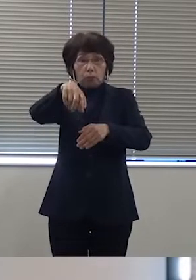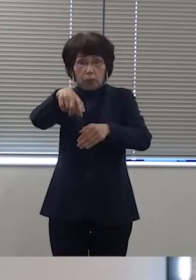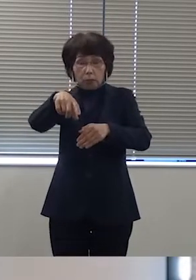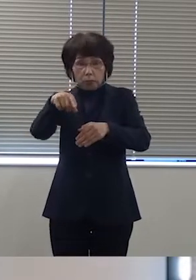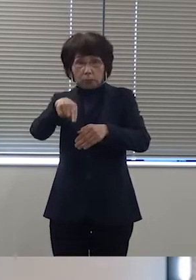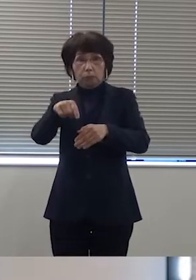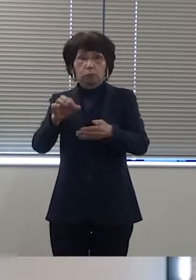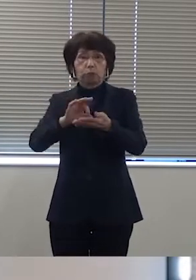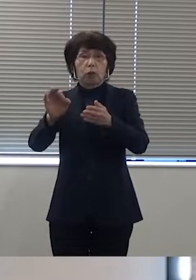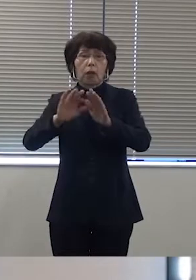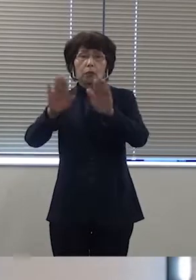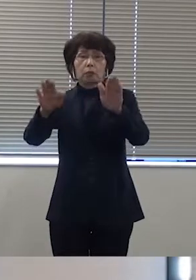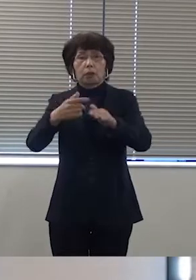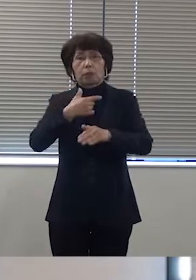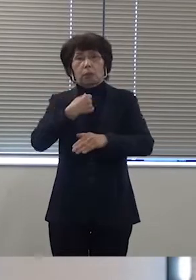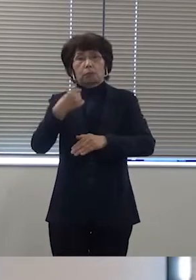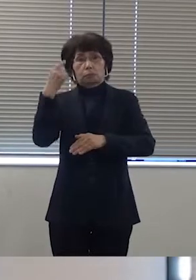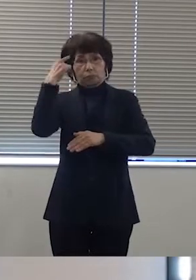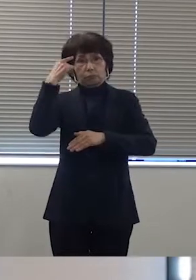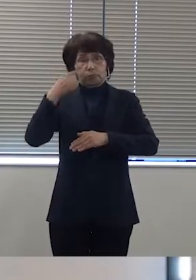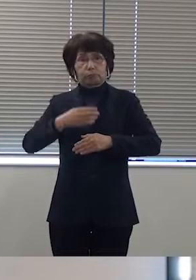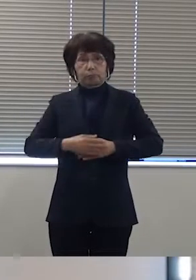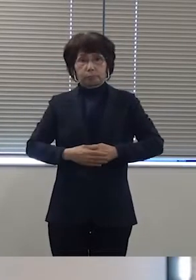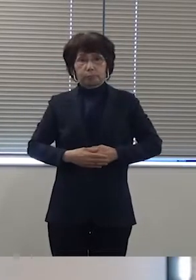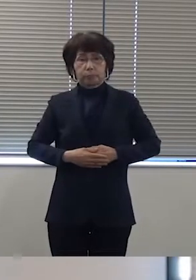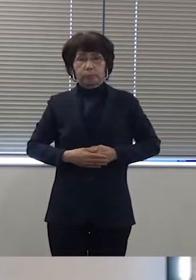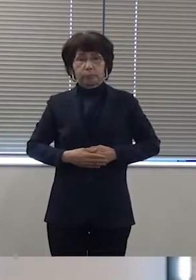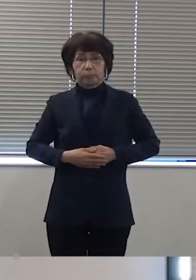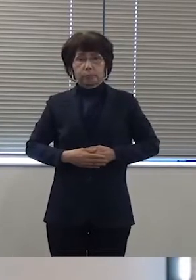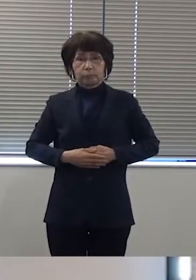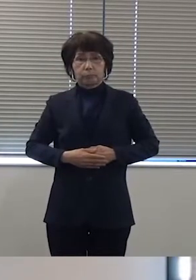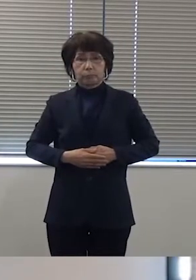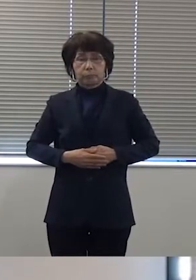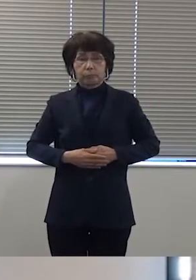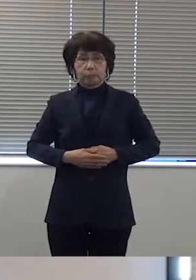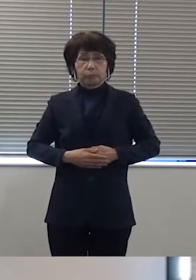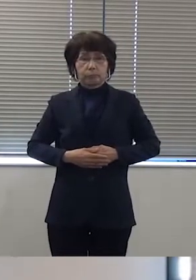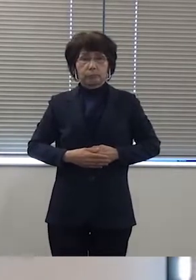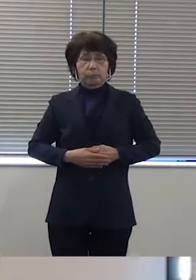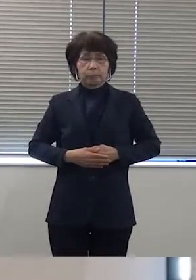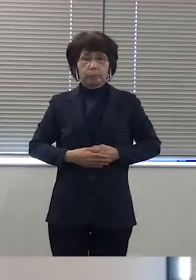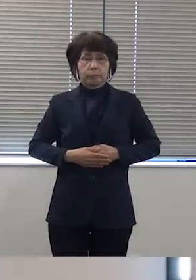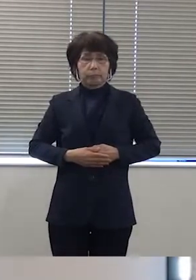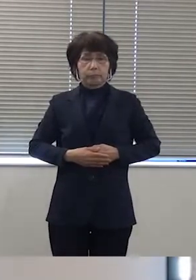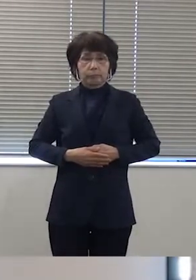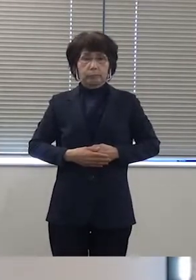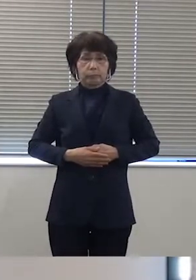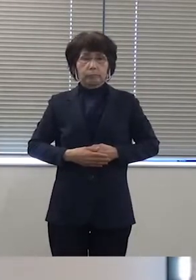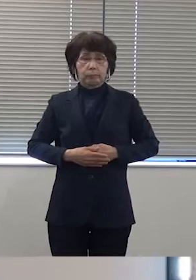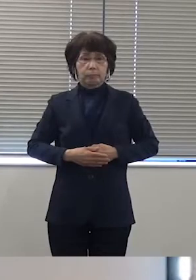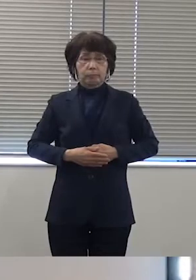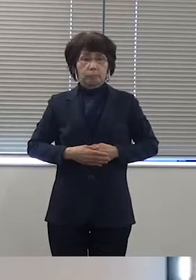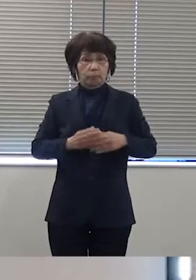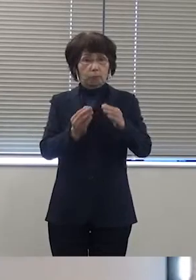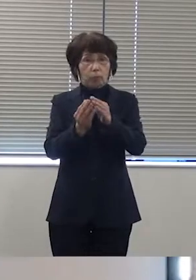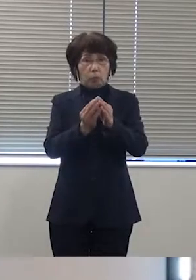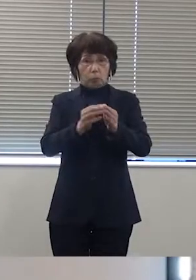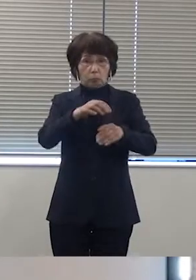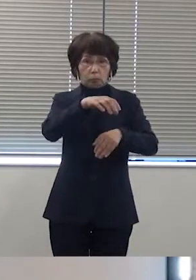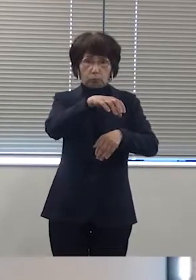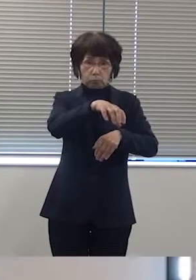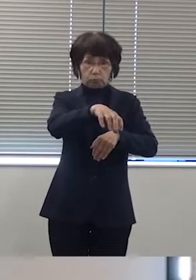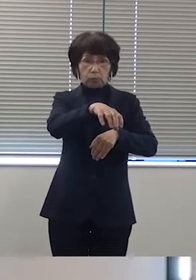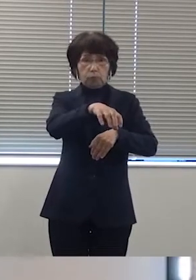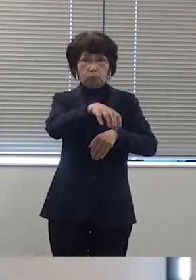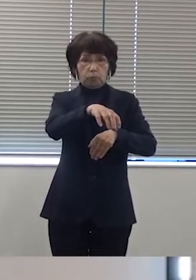ります。それと、もう一つ、ここにちょっと、ここにも挙げてないんですが、保育等で重